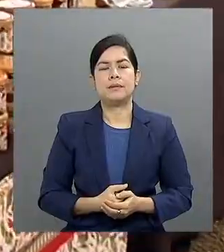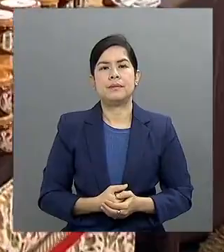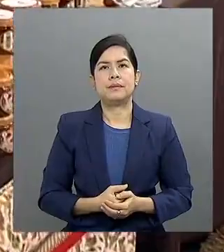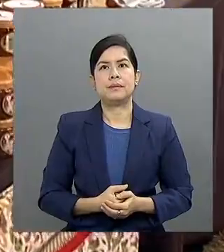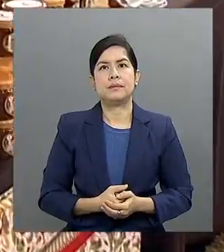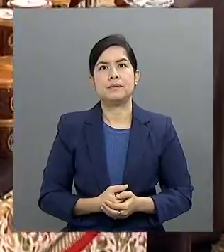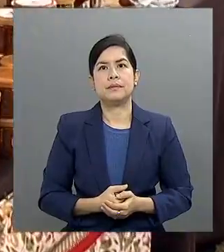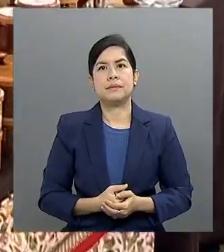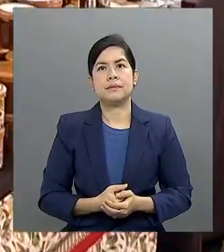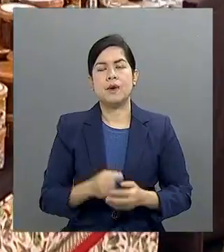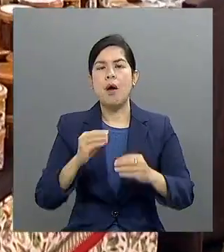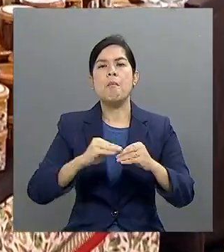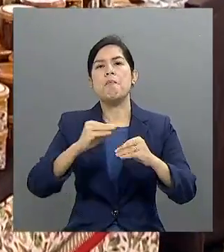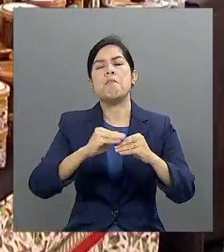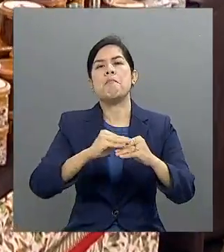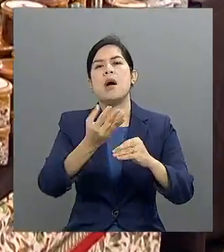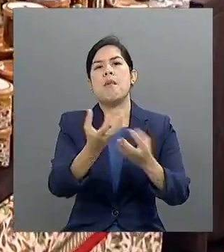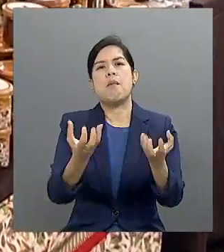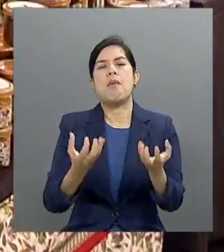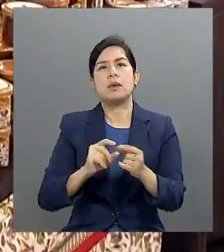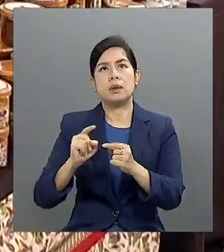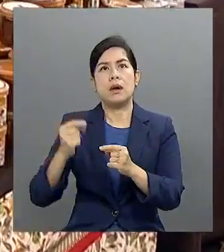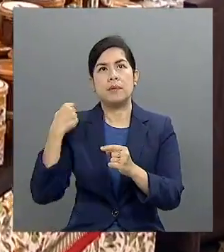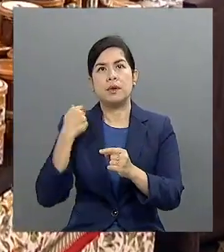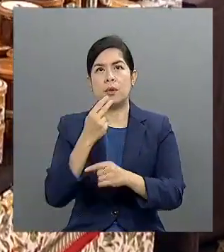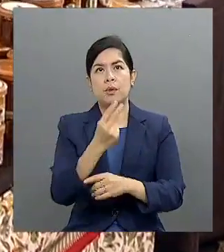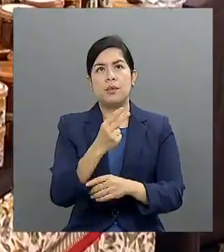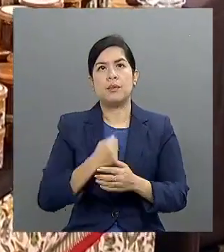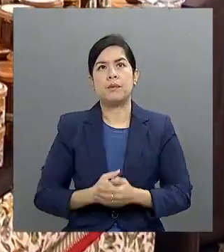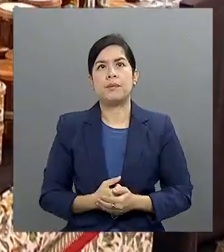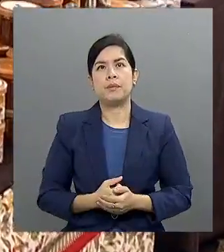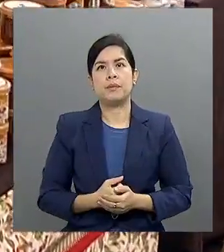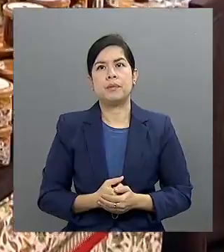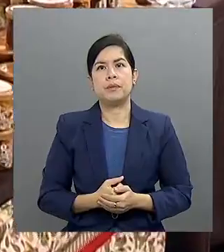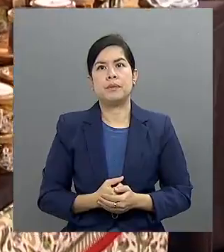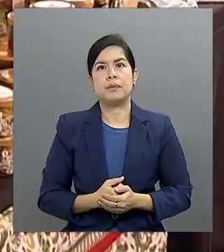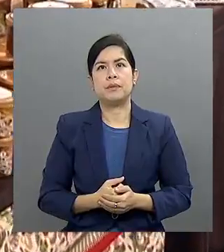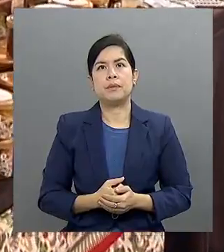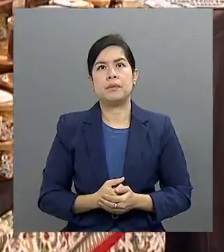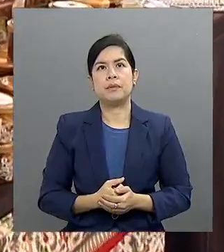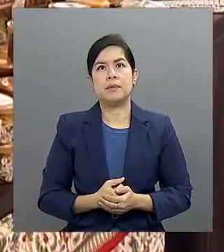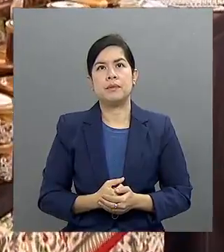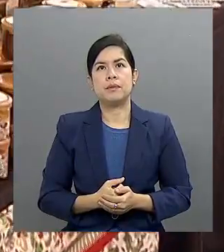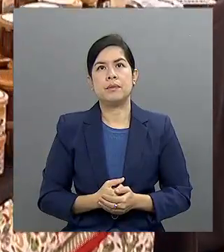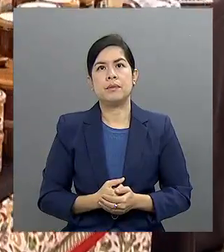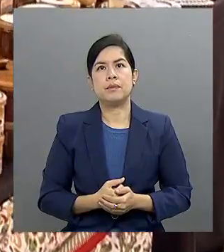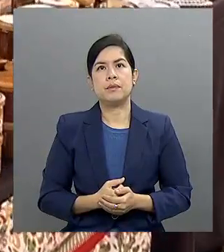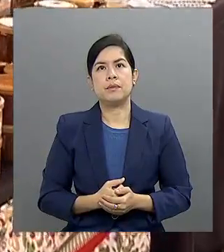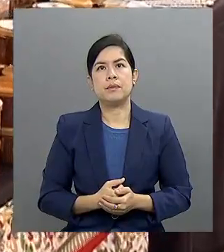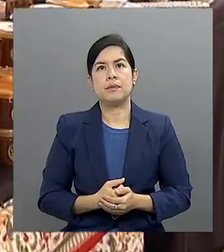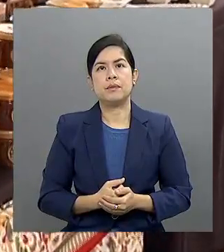ให้นั่นเลย นี่สาธิตการตำน้ำพริกแบบไม่หวงสูตรเลยนะเนี่ย นี่แล้วก็ต้องใส่น้ำตาลปี๊บ